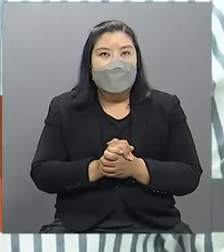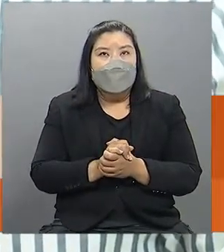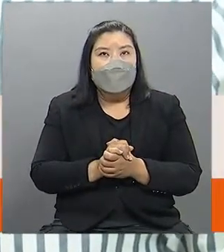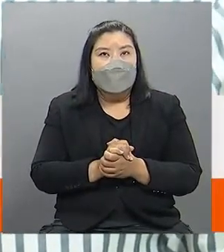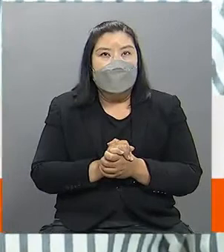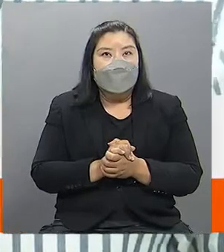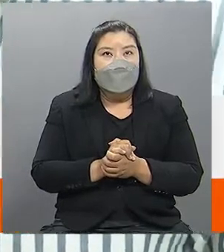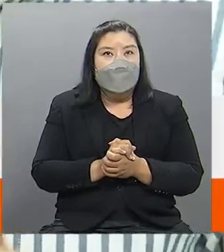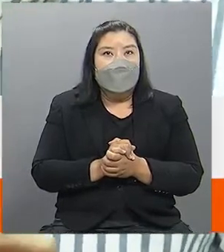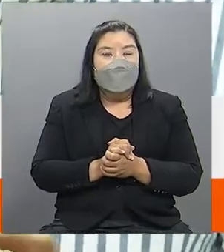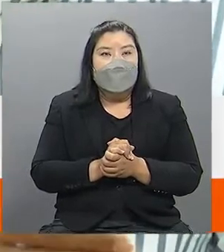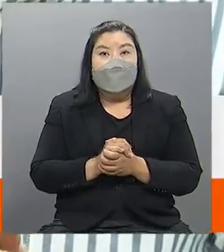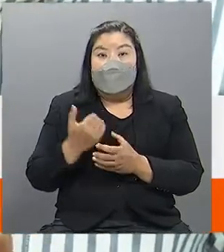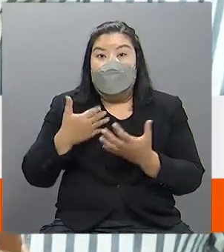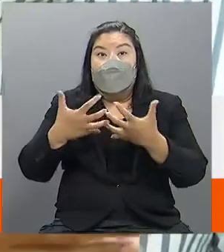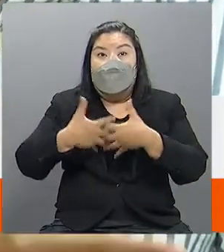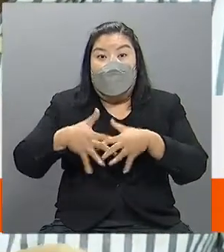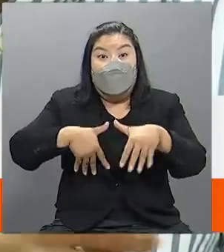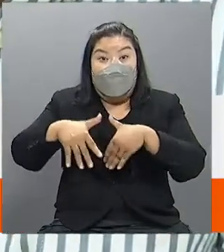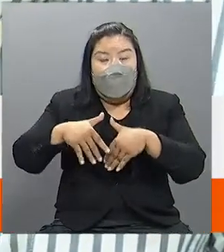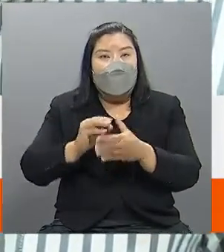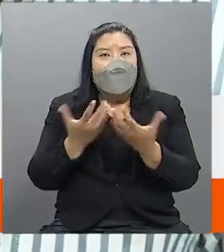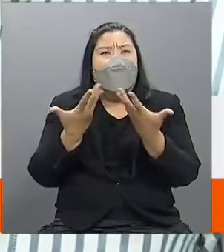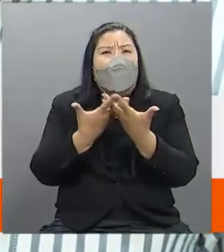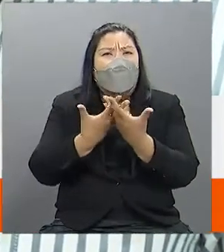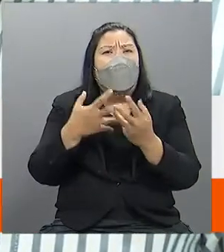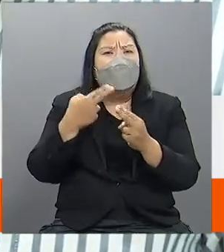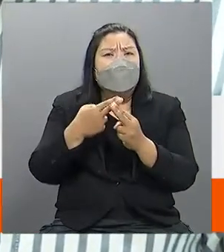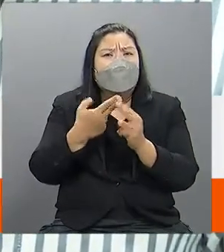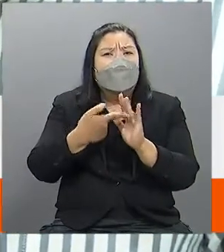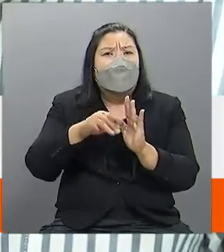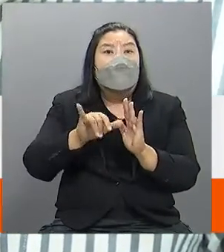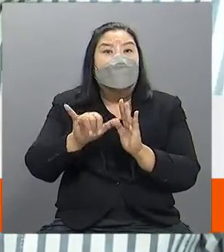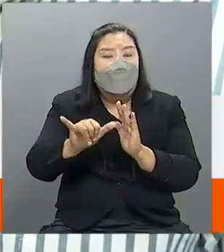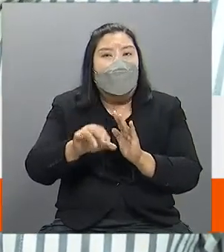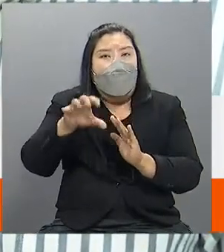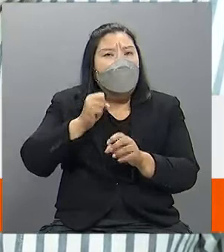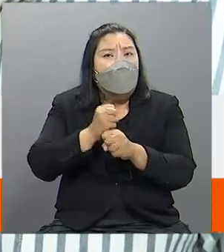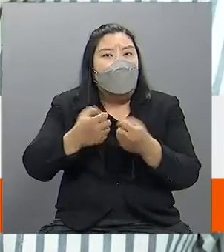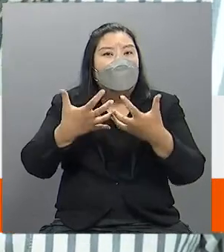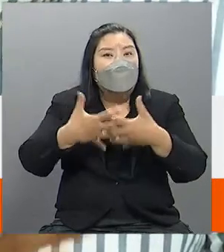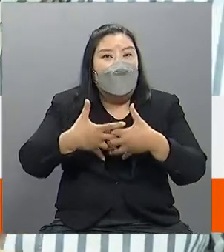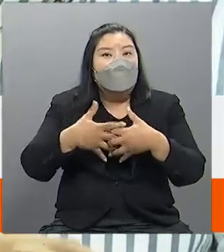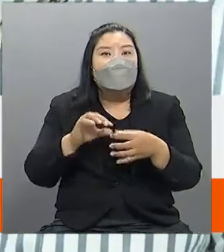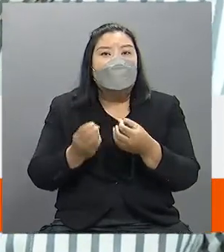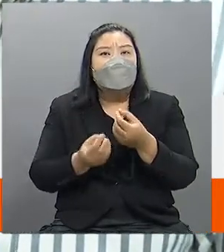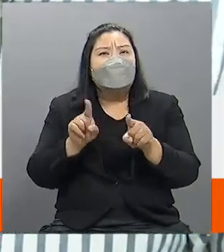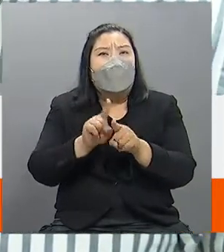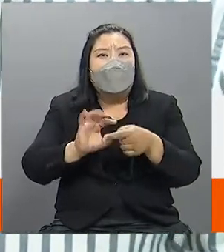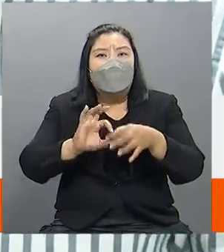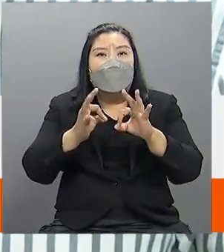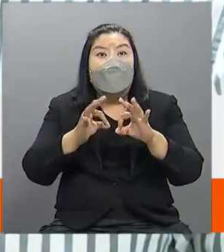ช้หญ้าเนเปียเป็นหนึ่งในเชื้อเพลิงใช่ไหมเราไม่สามารถทำได้ให้เราไปบิดดิ้งยัง